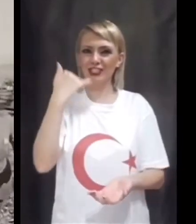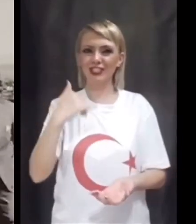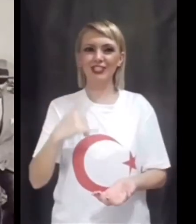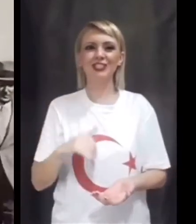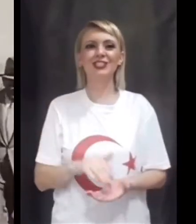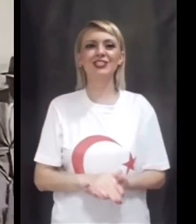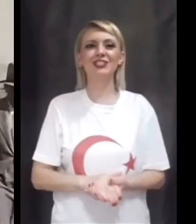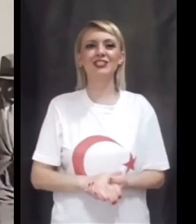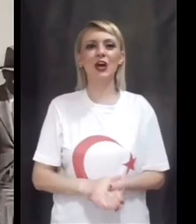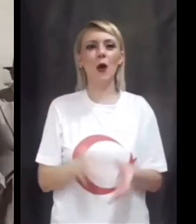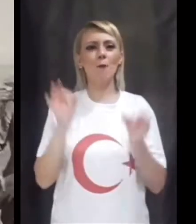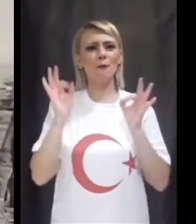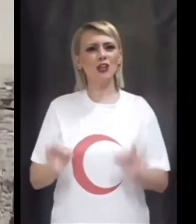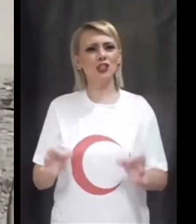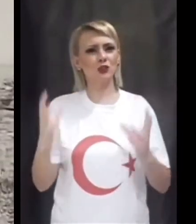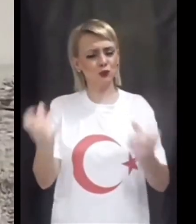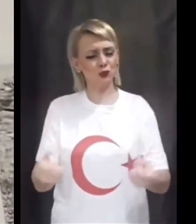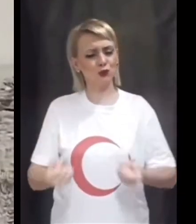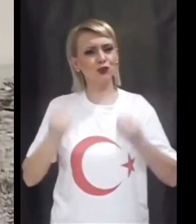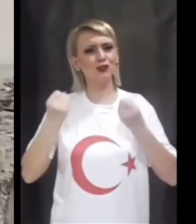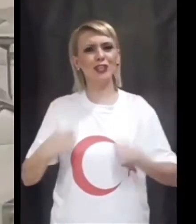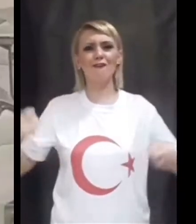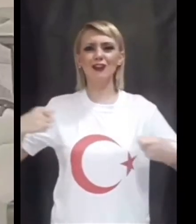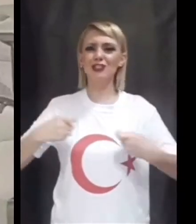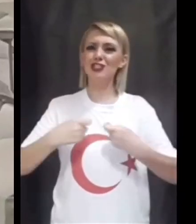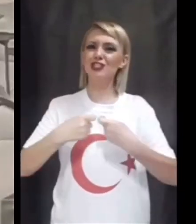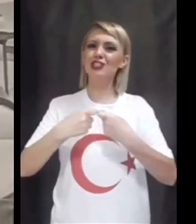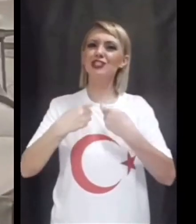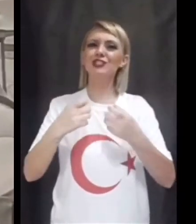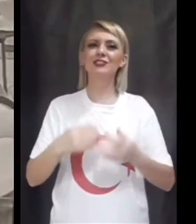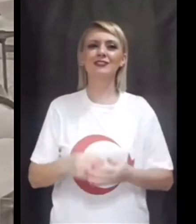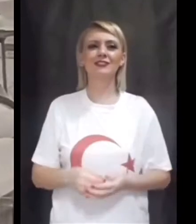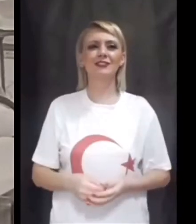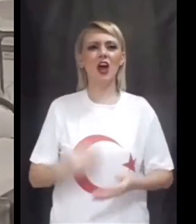bastı. Başladı kurtuluş savaşı.